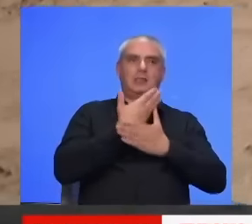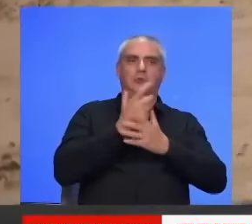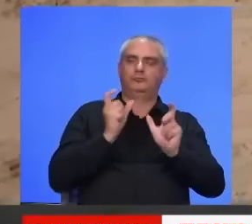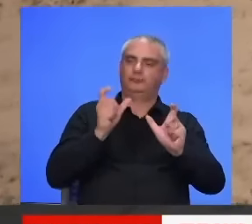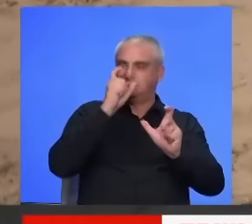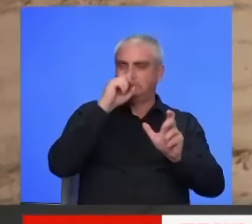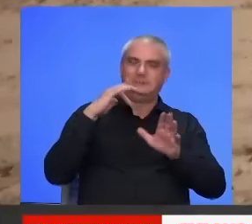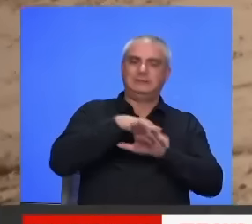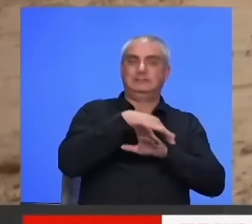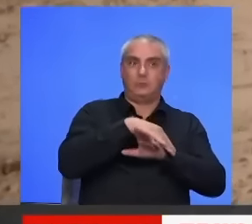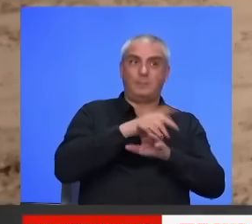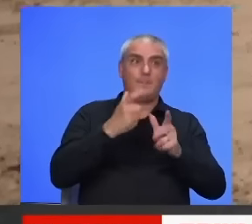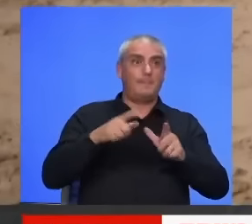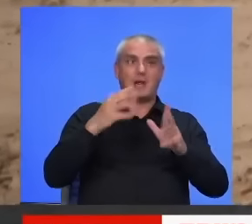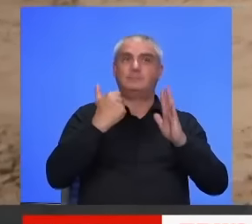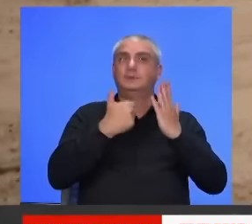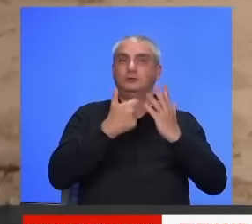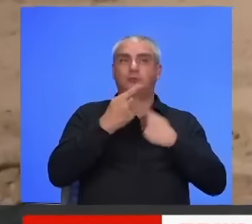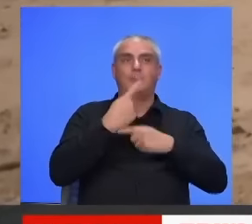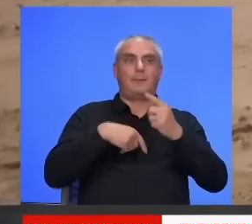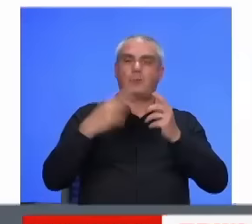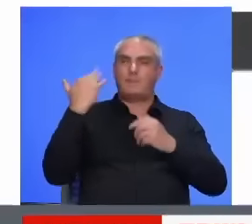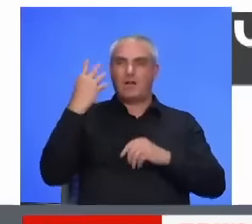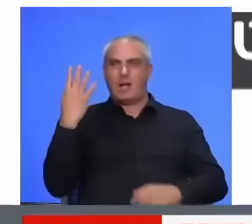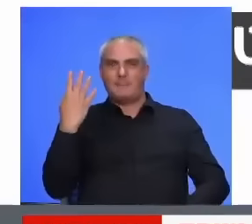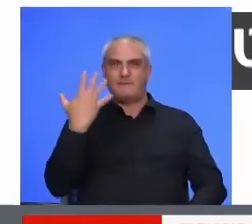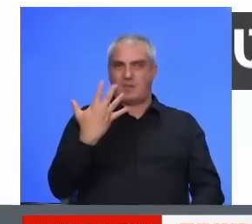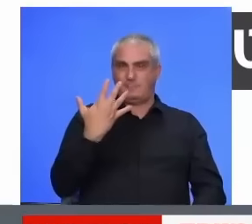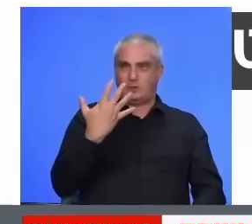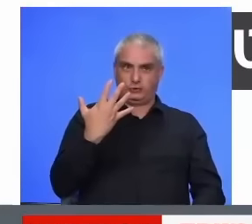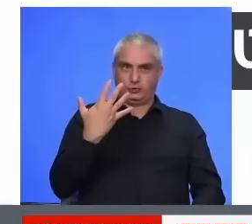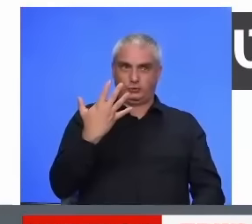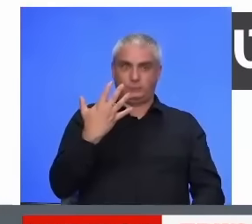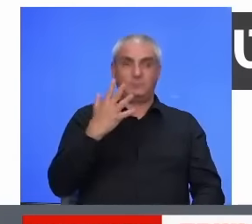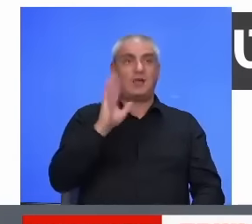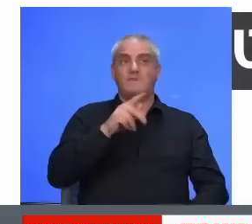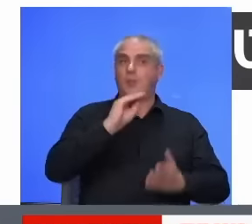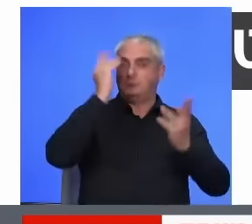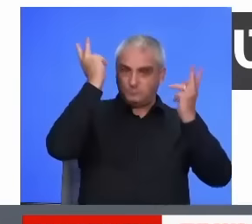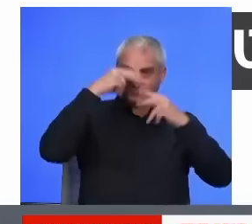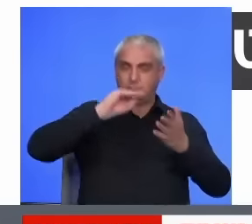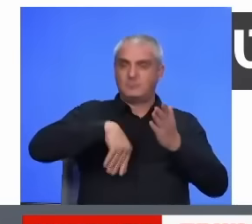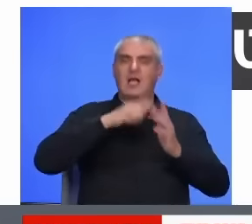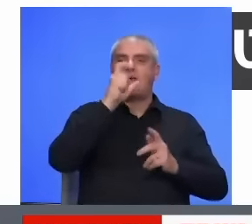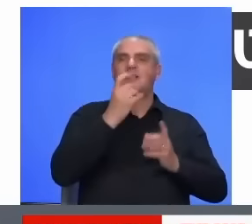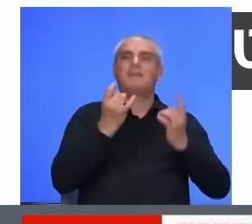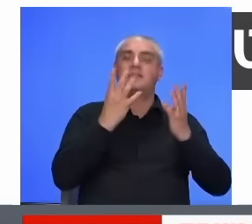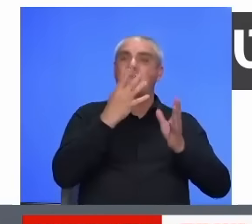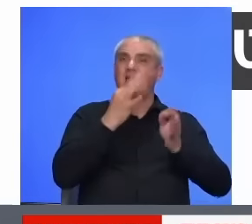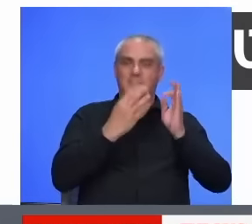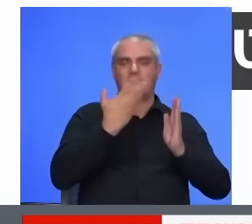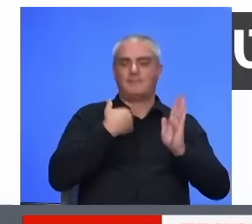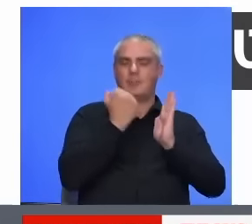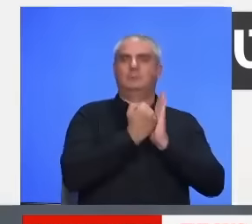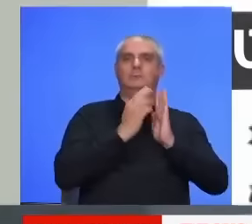הזיהום. בריכה 6, במקום בריכות 4 ו-5. אפילו נחתם הסכם עם אדם טבע ודין שקיבל תוקף של